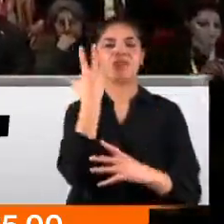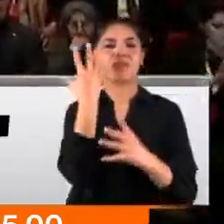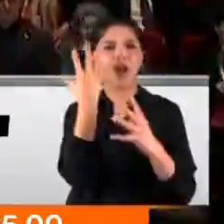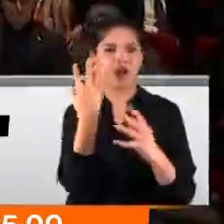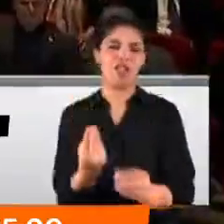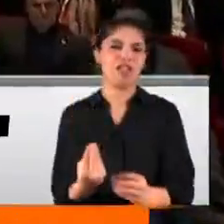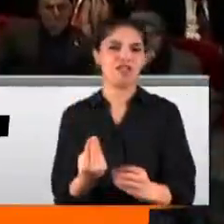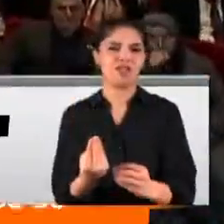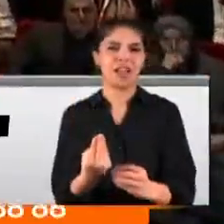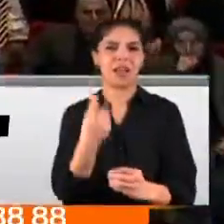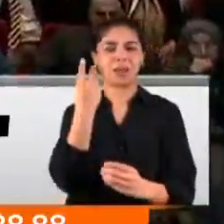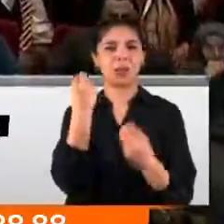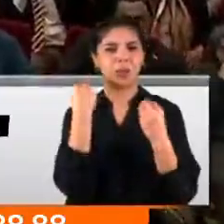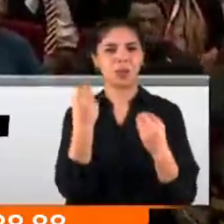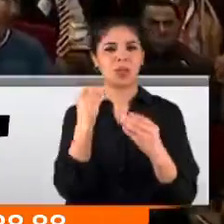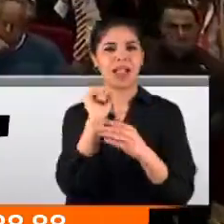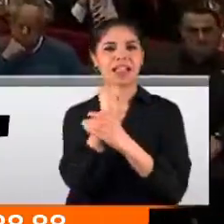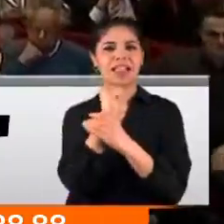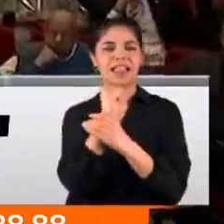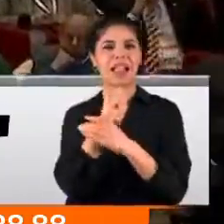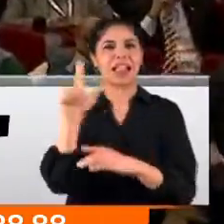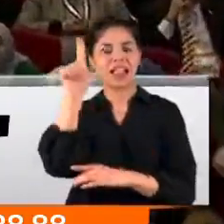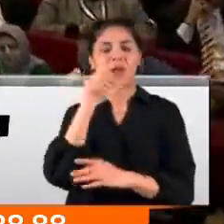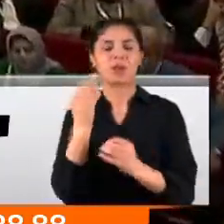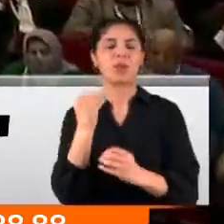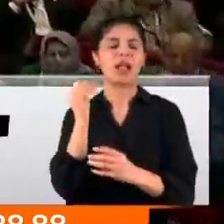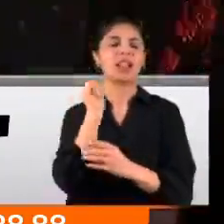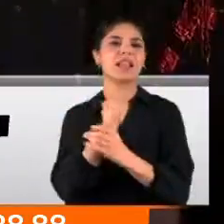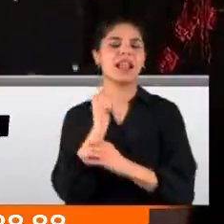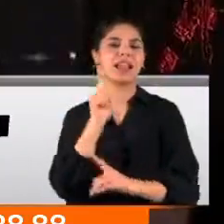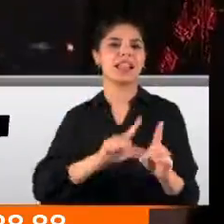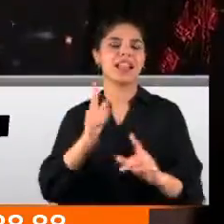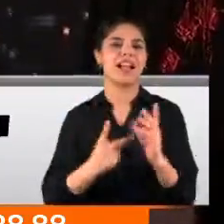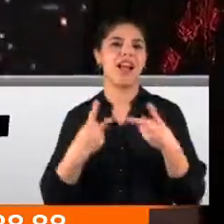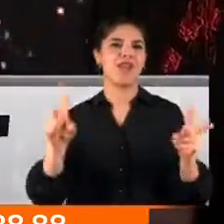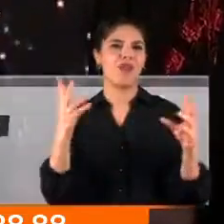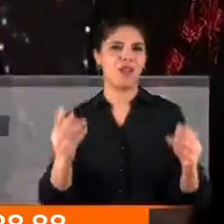temin edecek bir güzel sanatlar lisesi açıyoruz.